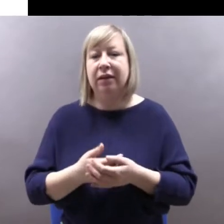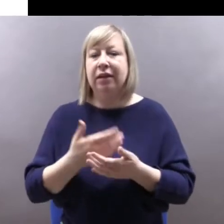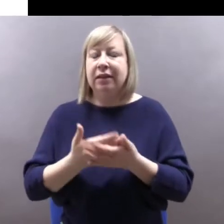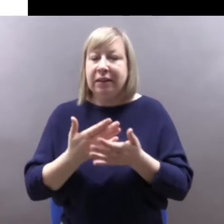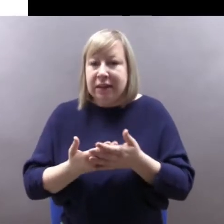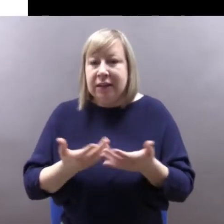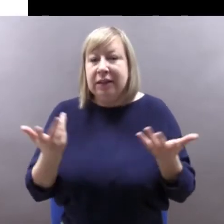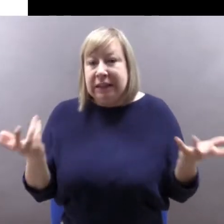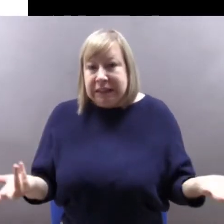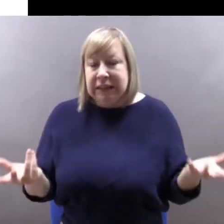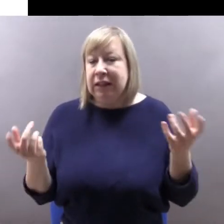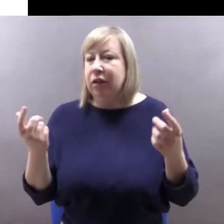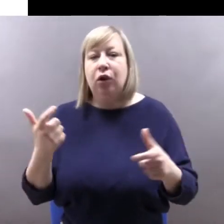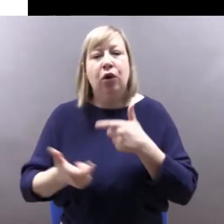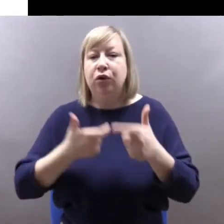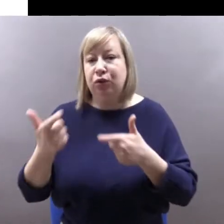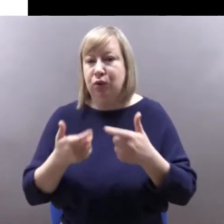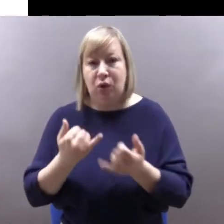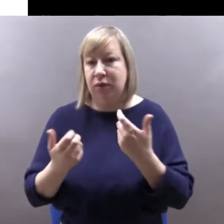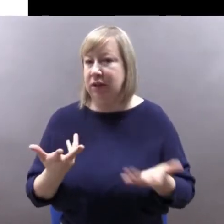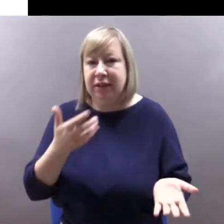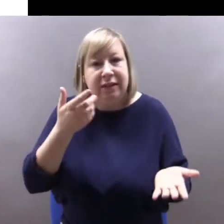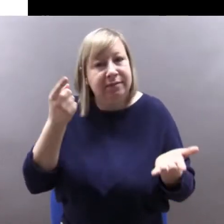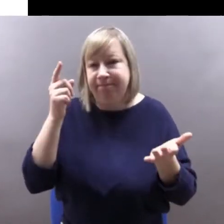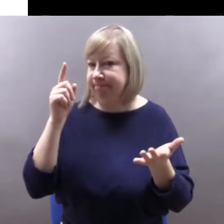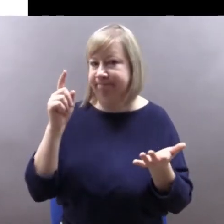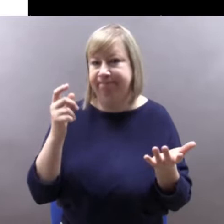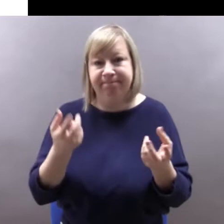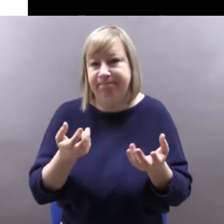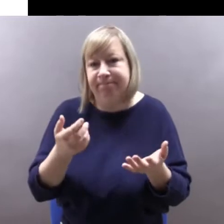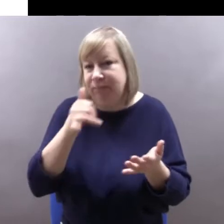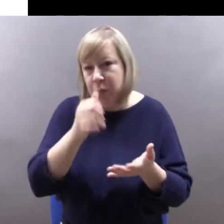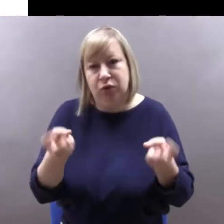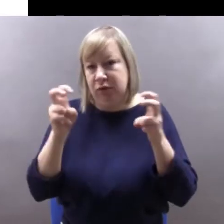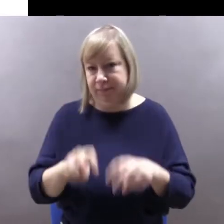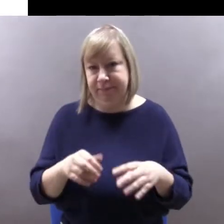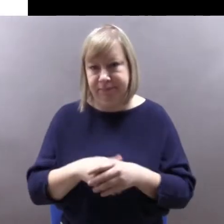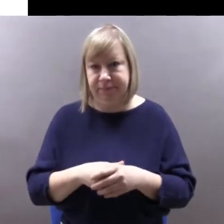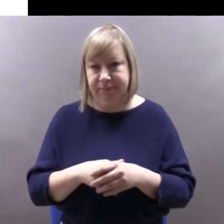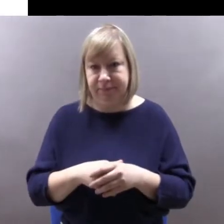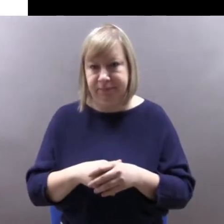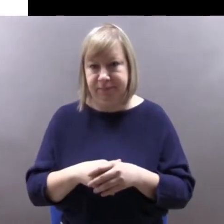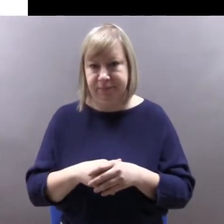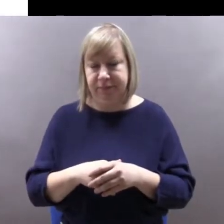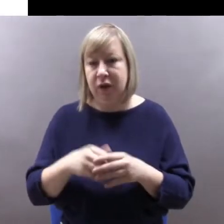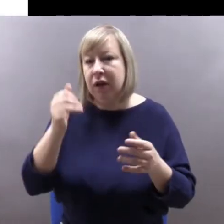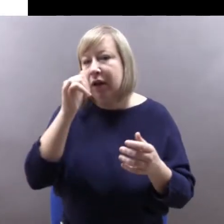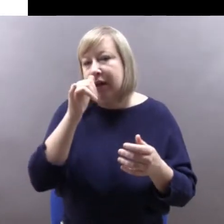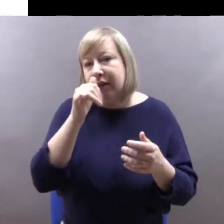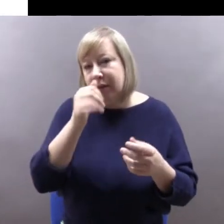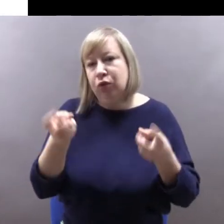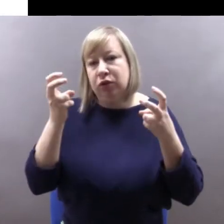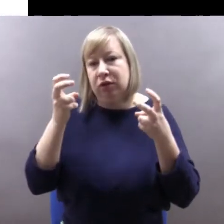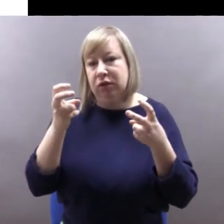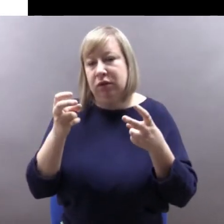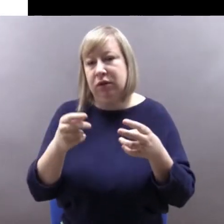tej platformy, która się chowa w posadzce, dlatego że tutaj grubość stropu była zbyt mała, żeby takie